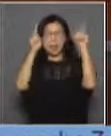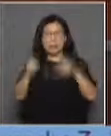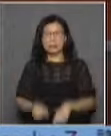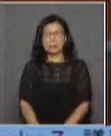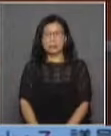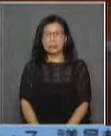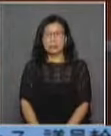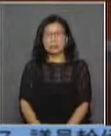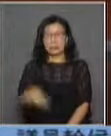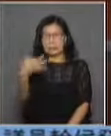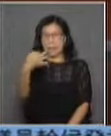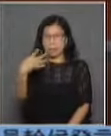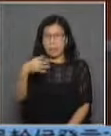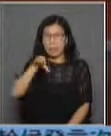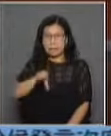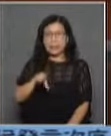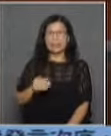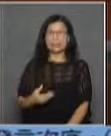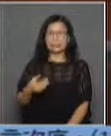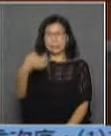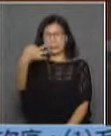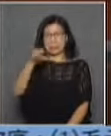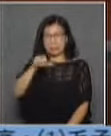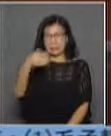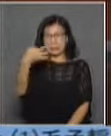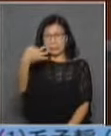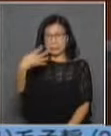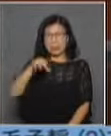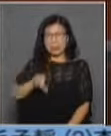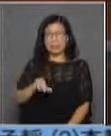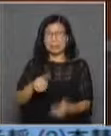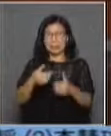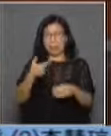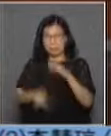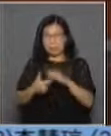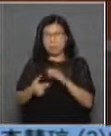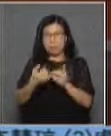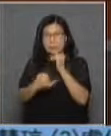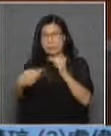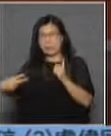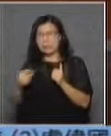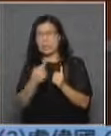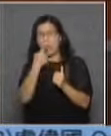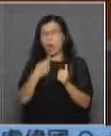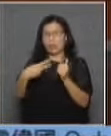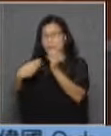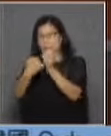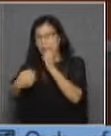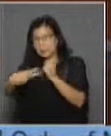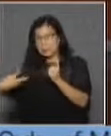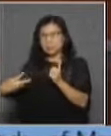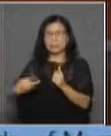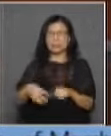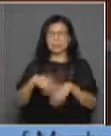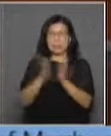嘅幾多億個嗰啲嘅啊，可能係啲富二代啊，可能係啲紅二代、三代啊，啊或者係啲